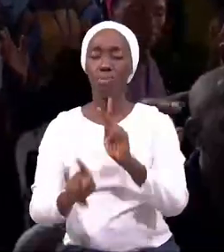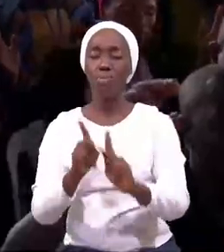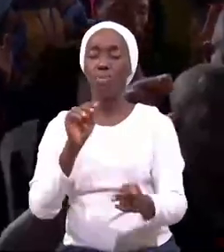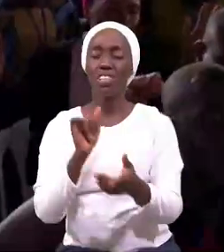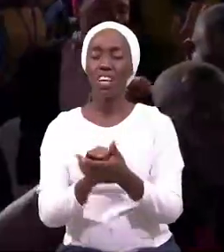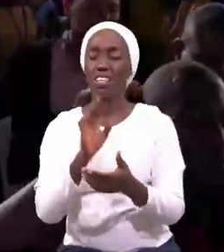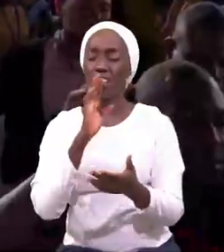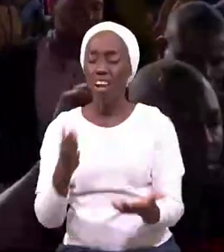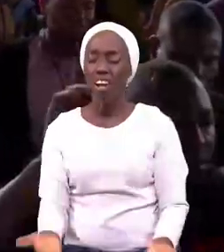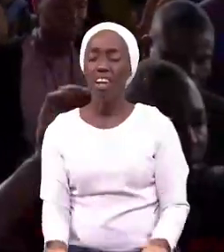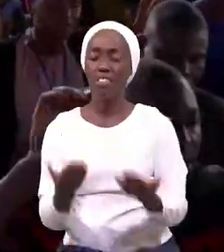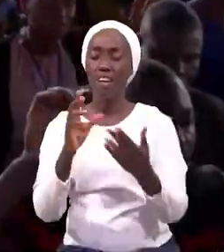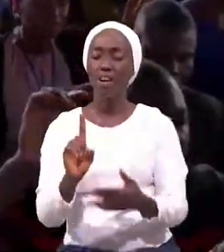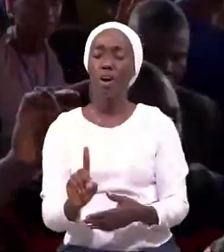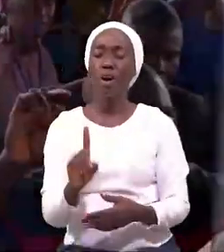Et ceux qui sont élevés,